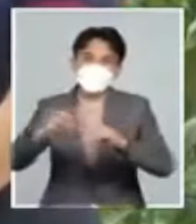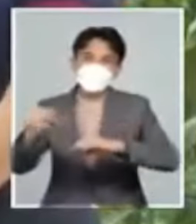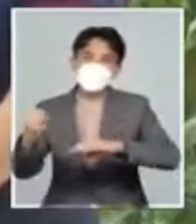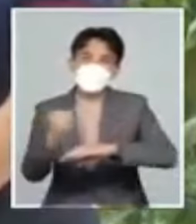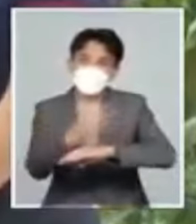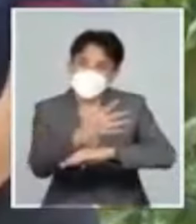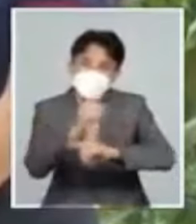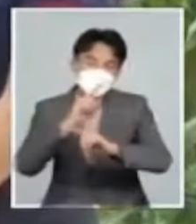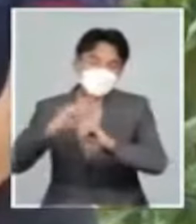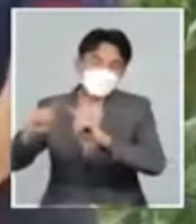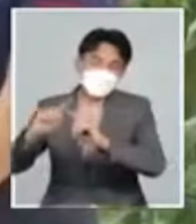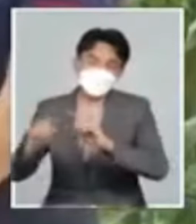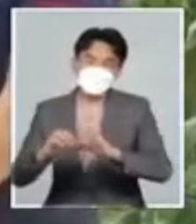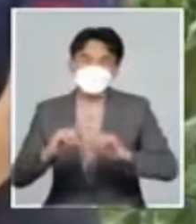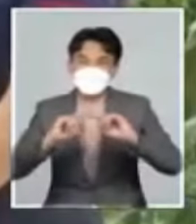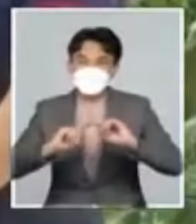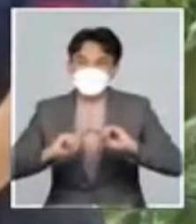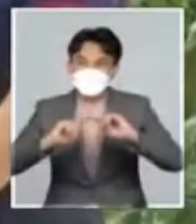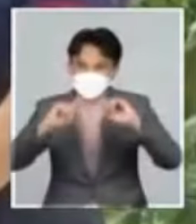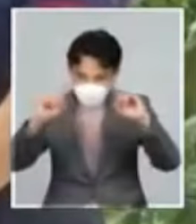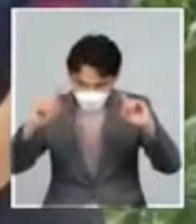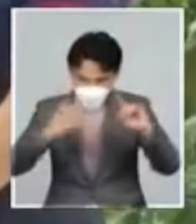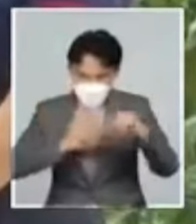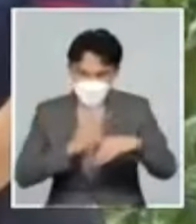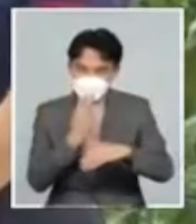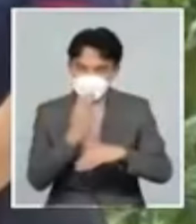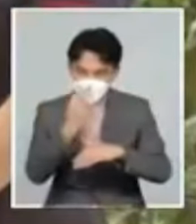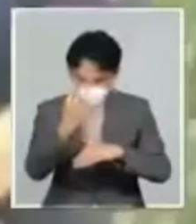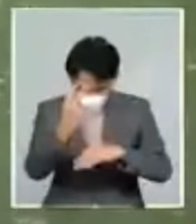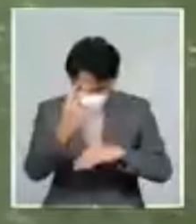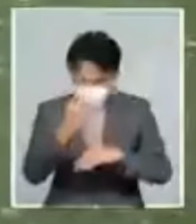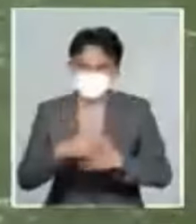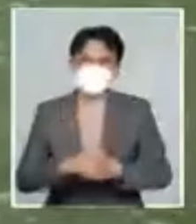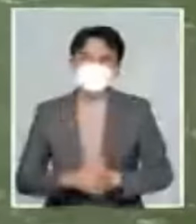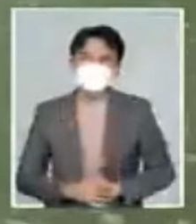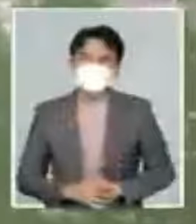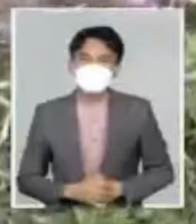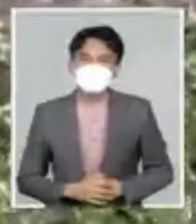งบางชนิดนะแต่นี่มันเป็นแค่สิ่งที่เราเห็นเบื้องต้นเท่านั้นเอง